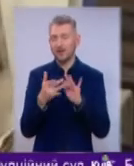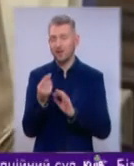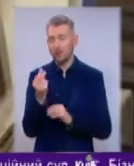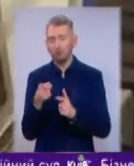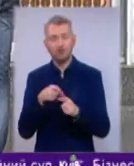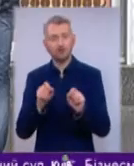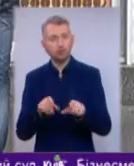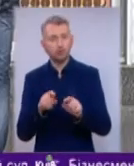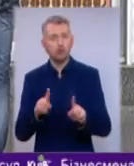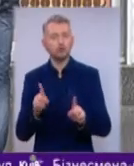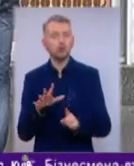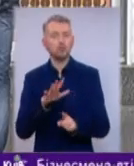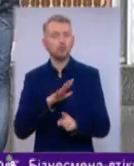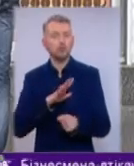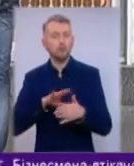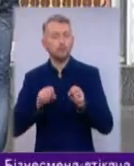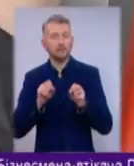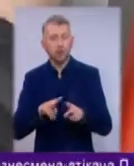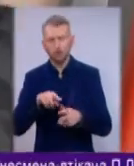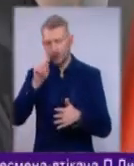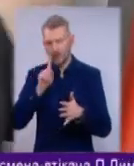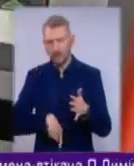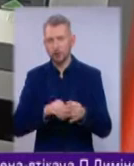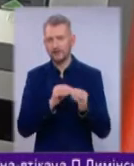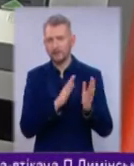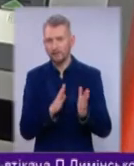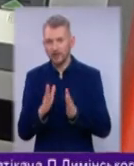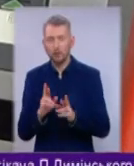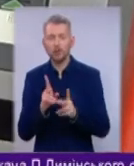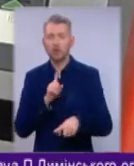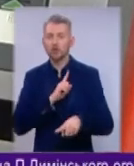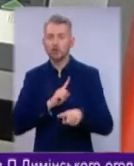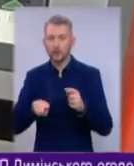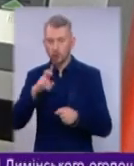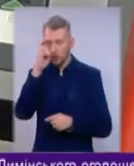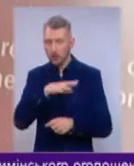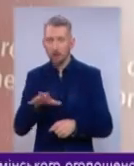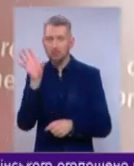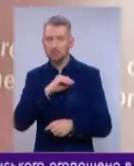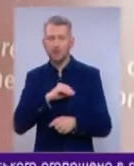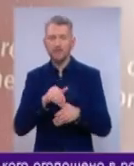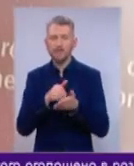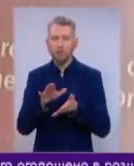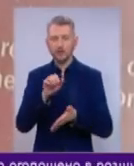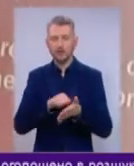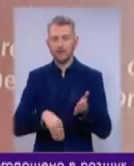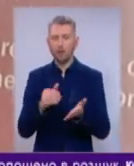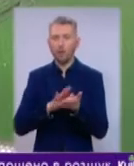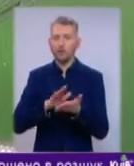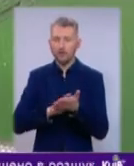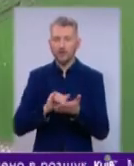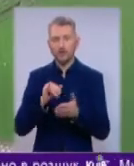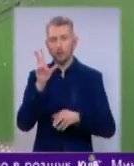золото? Щоб було безпечно, надійно і стабільно. Як швидко країна зможе відмовитися від готівки